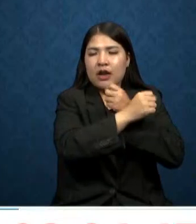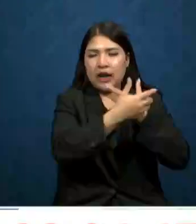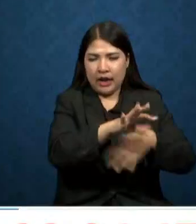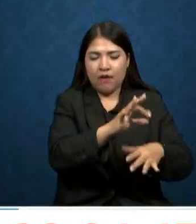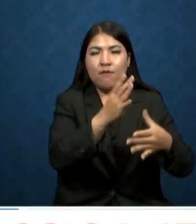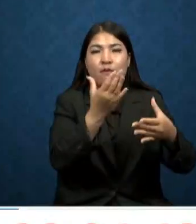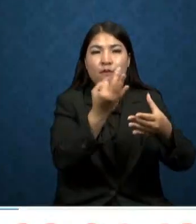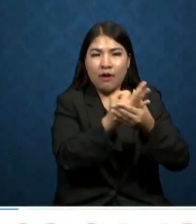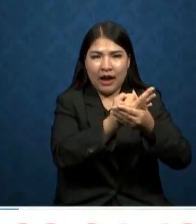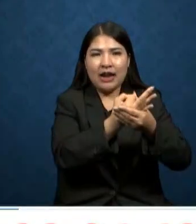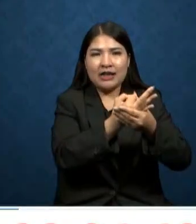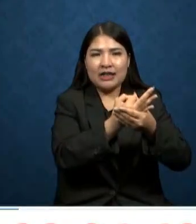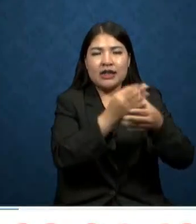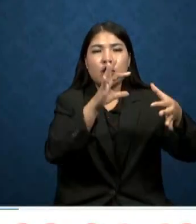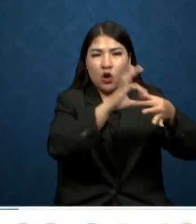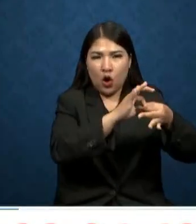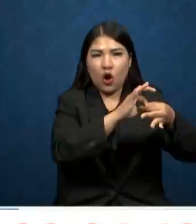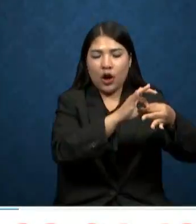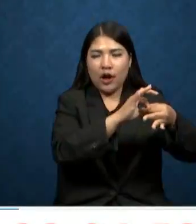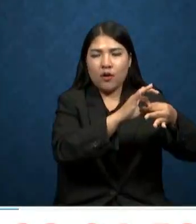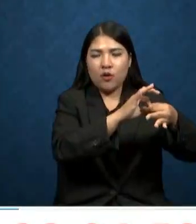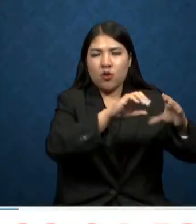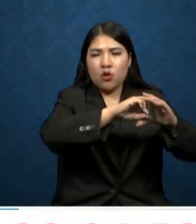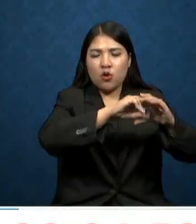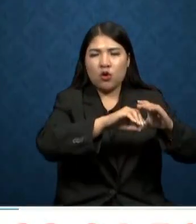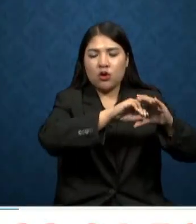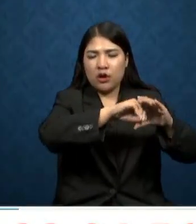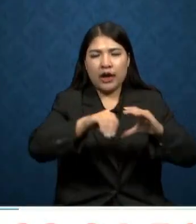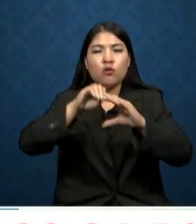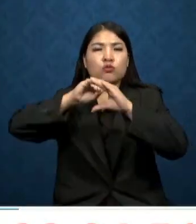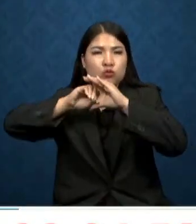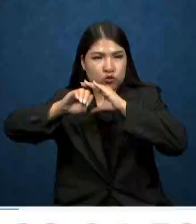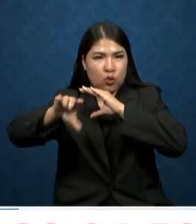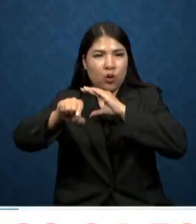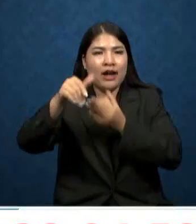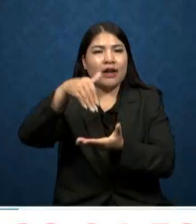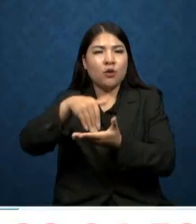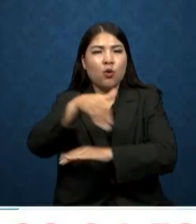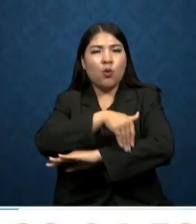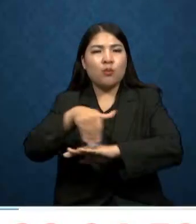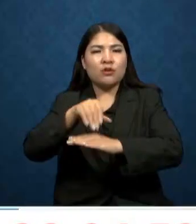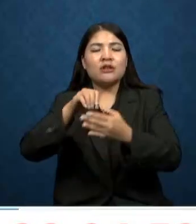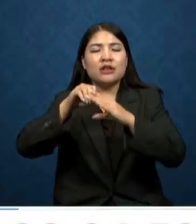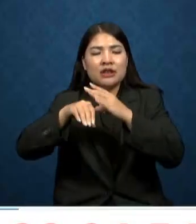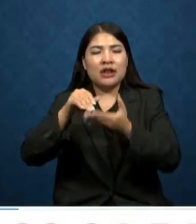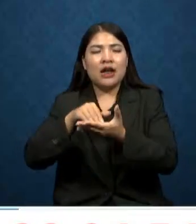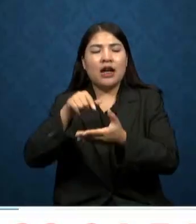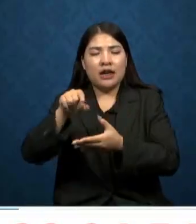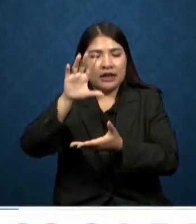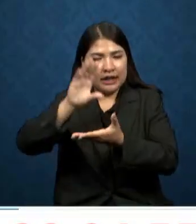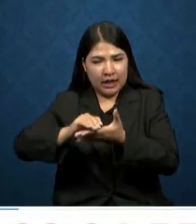รหัสแล้วนะให้กับกรมบัญชีกลางเป็นผู้เก็บรักษาแล้วจะเปิดก็ต่อเมื่อต่อหน้าคณะ